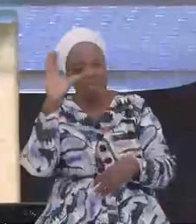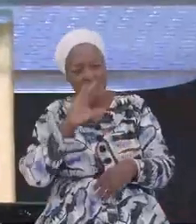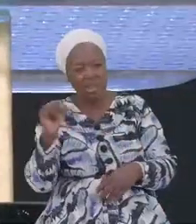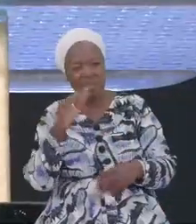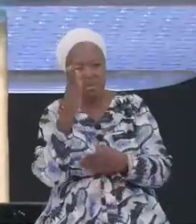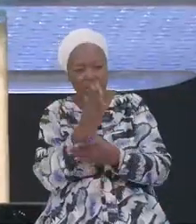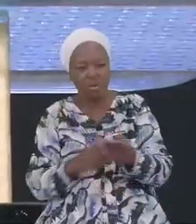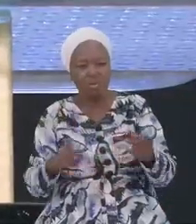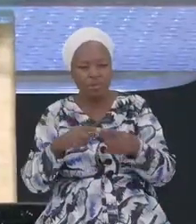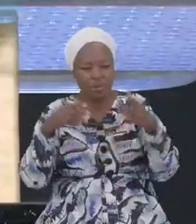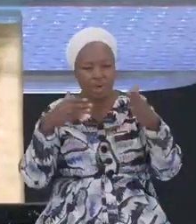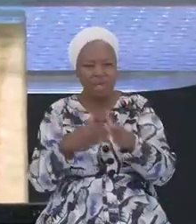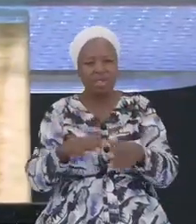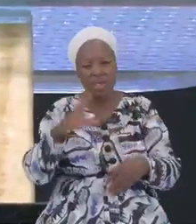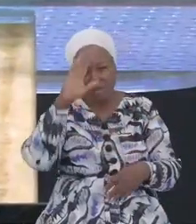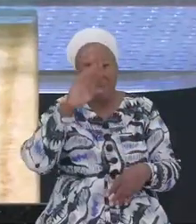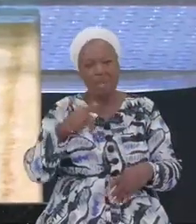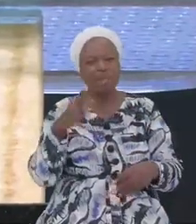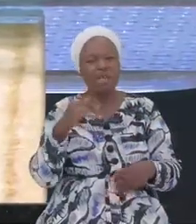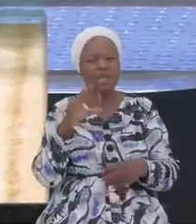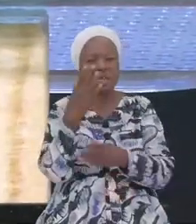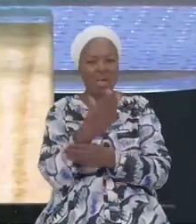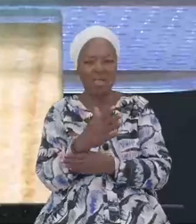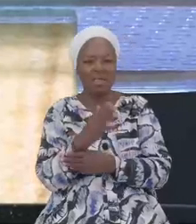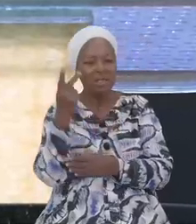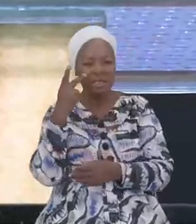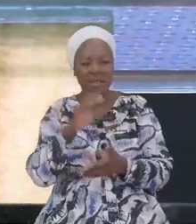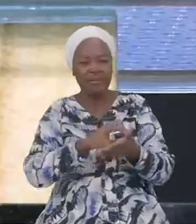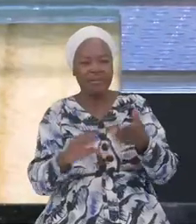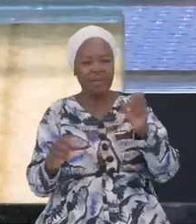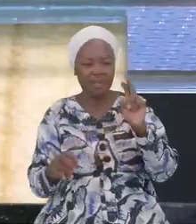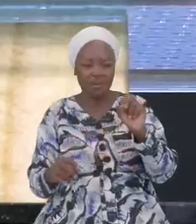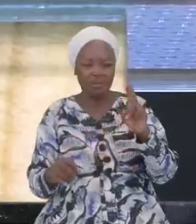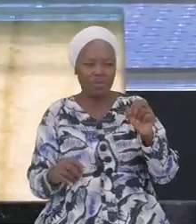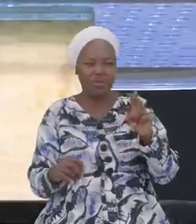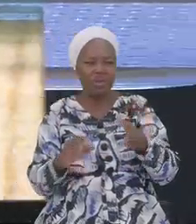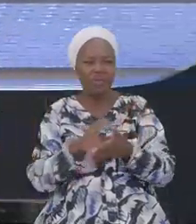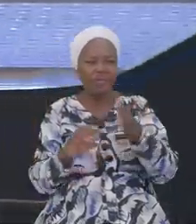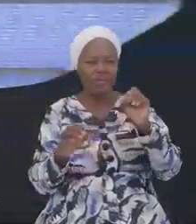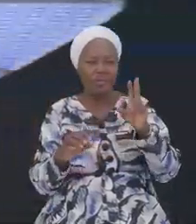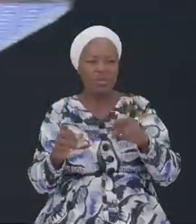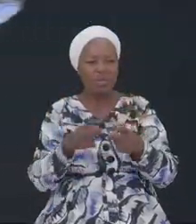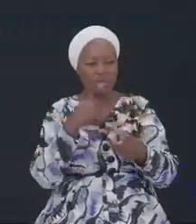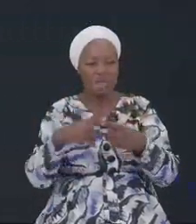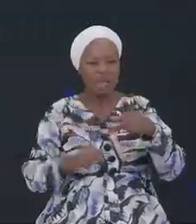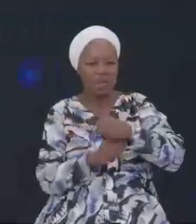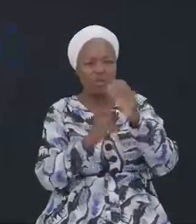en tâtonnant des personnes pour le guider. Verset 12. Alors,